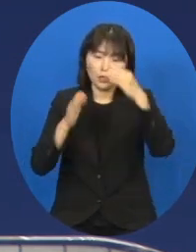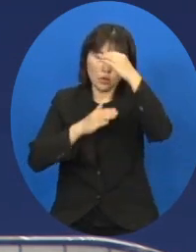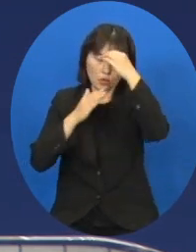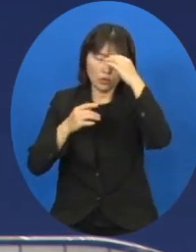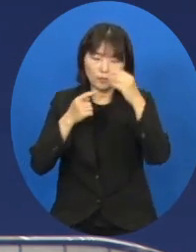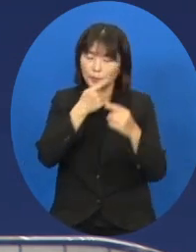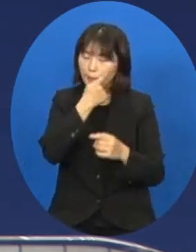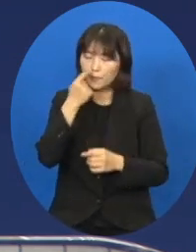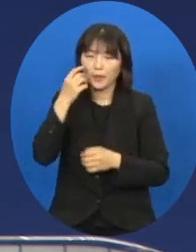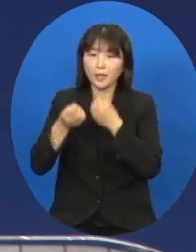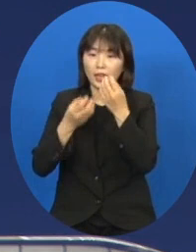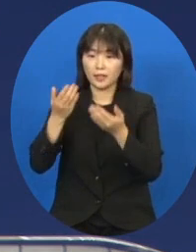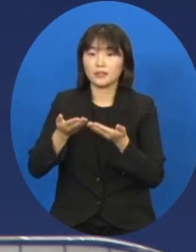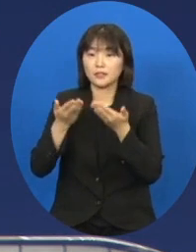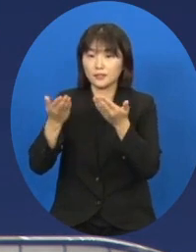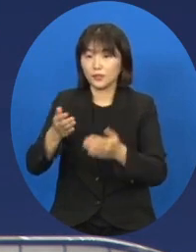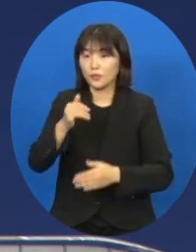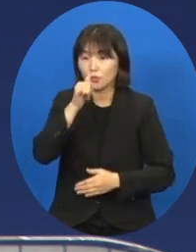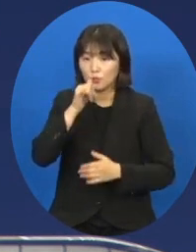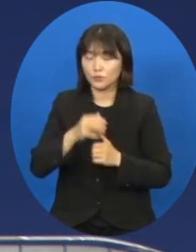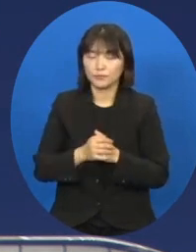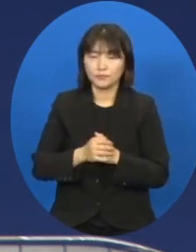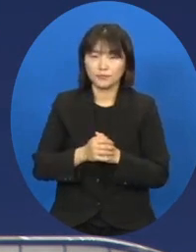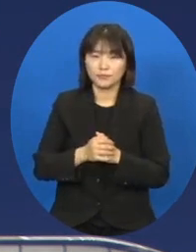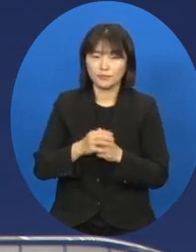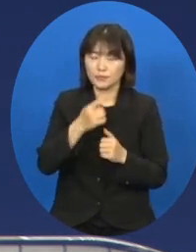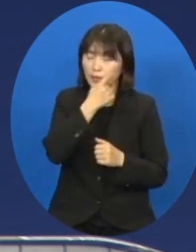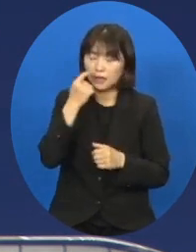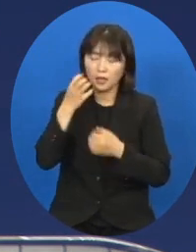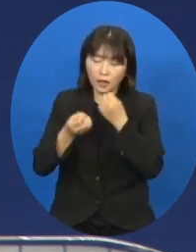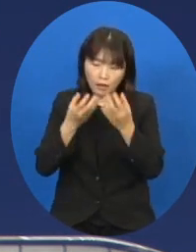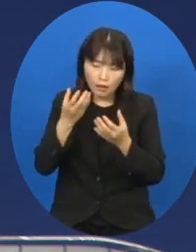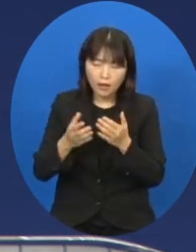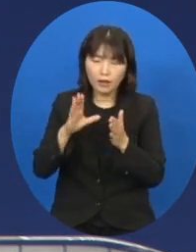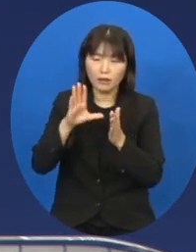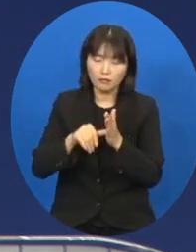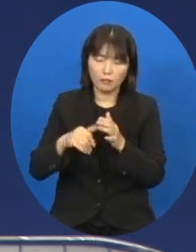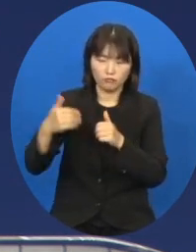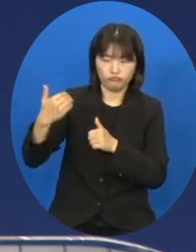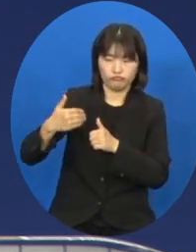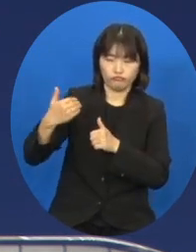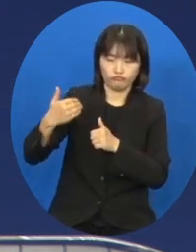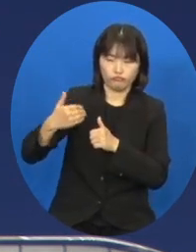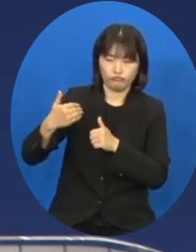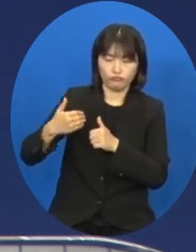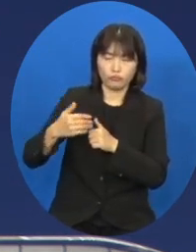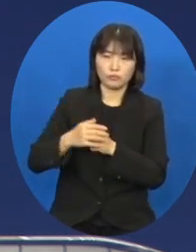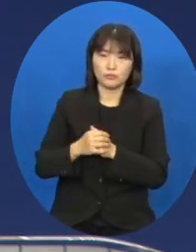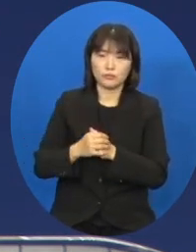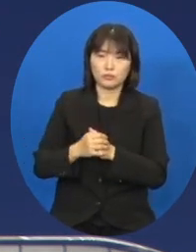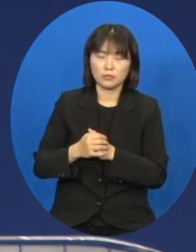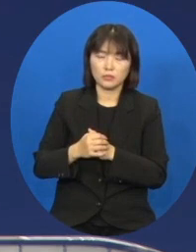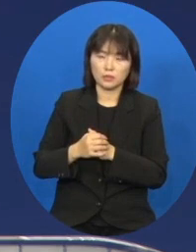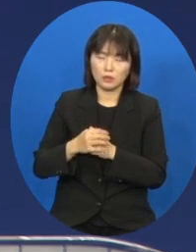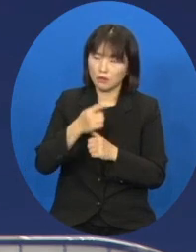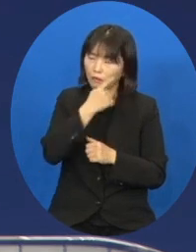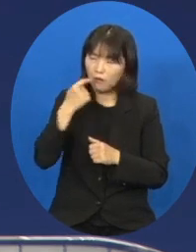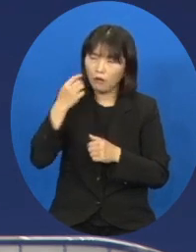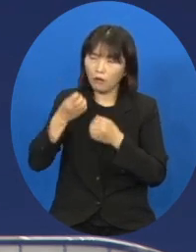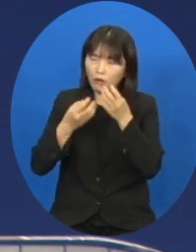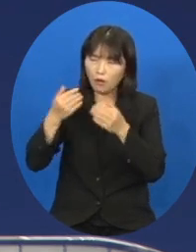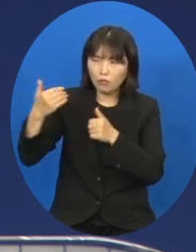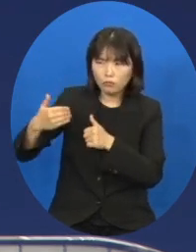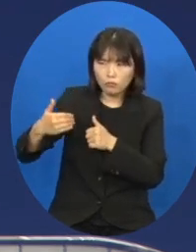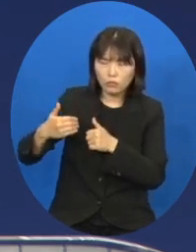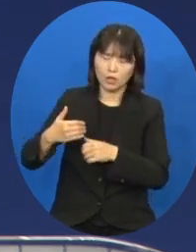하셨어요. 근데 그 성도님이 간증을 하면서 간증 요청을 받고 마음에 굉장히 갈등이